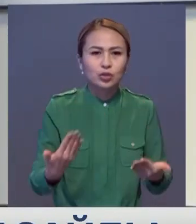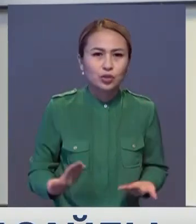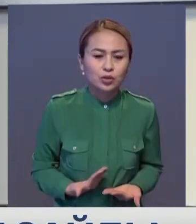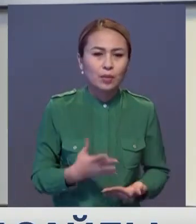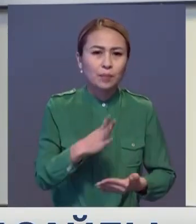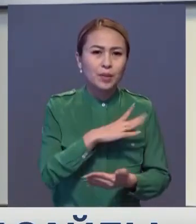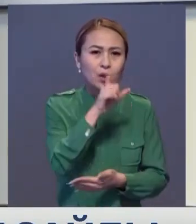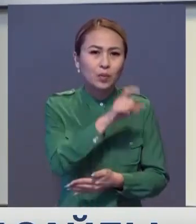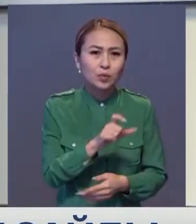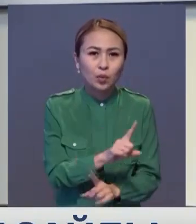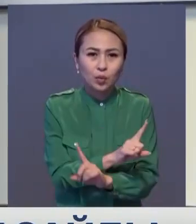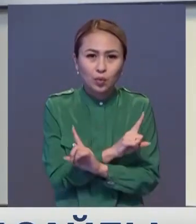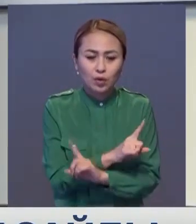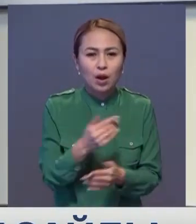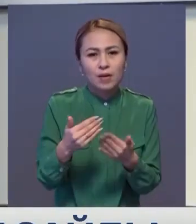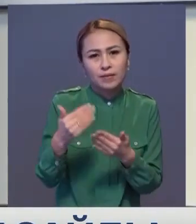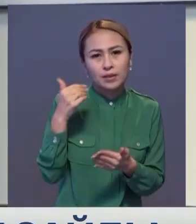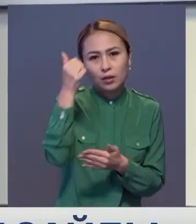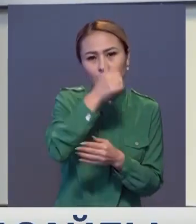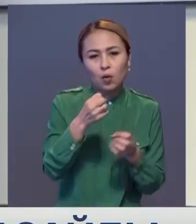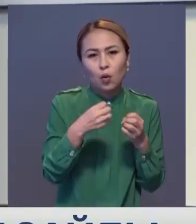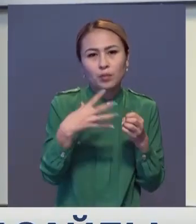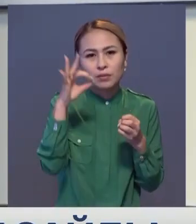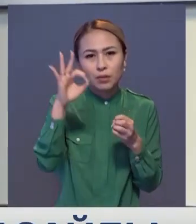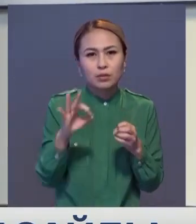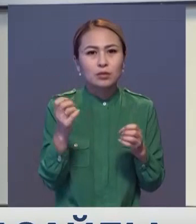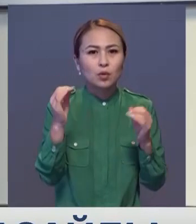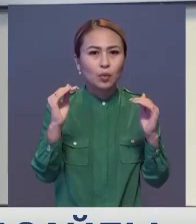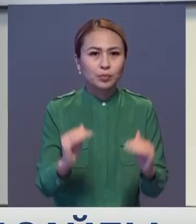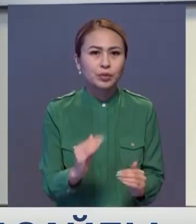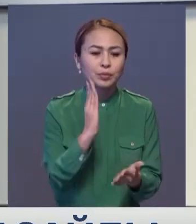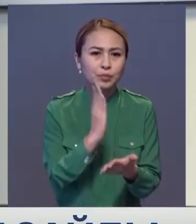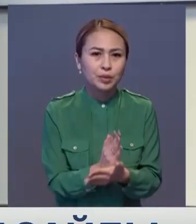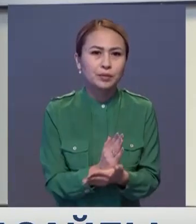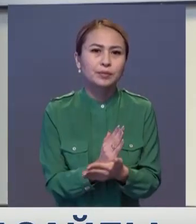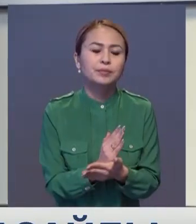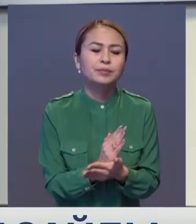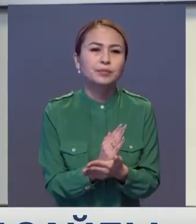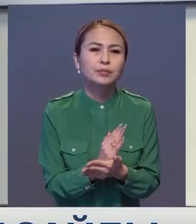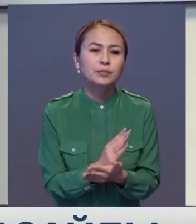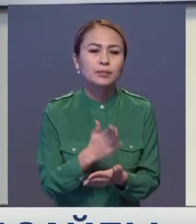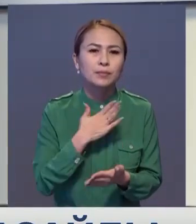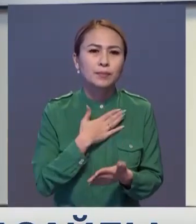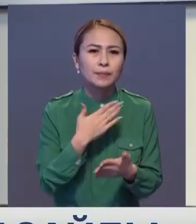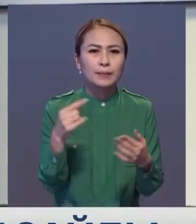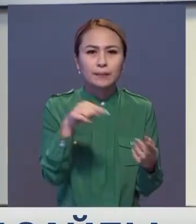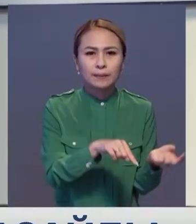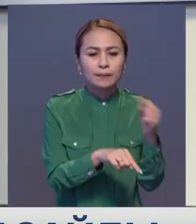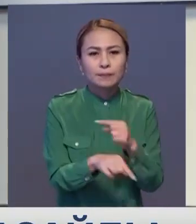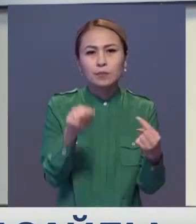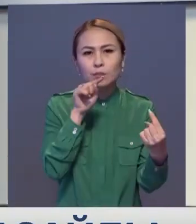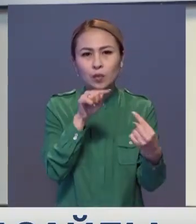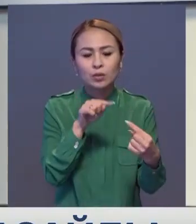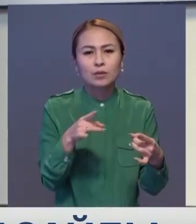қаза тапса, былтыр құрбандар қатары 15%-ке кеміген анық байқап отырмыз. Біз бір-біріне қарсы